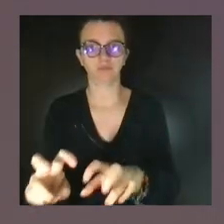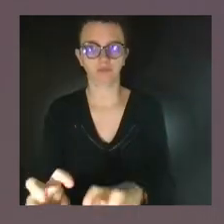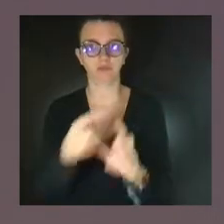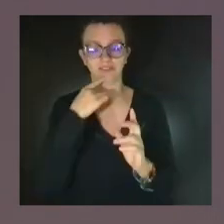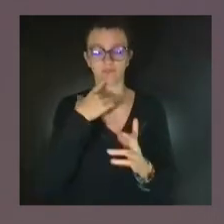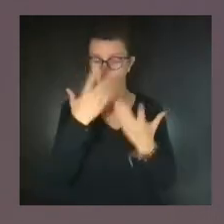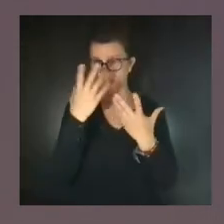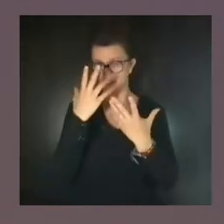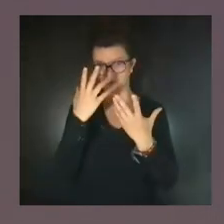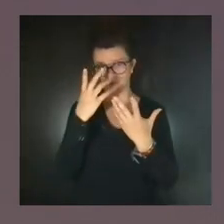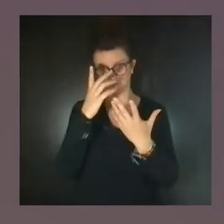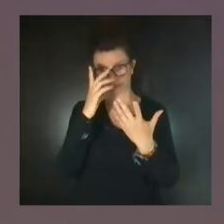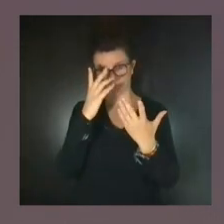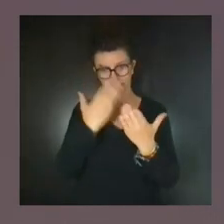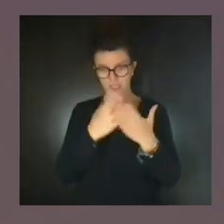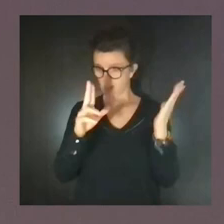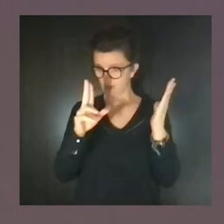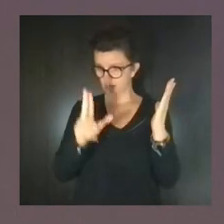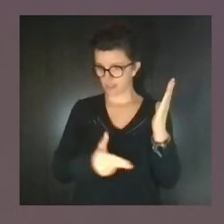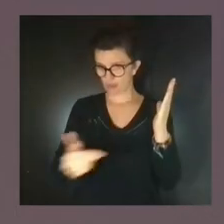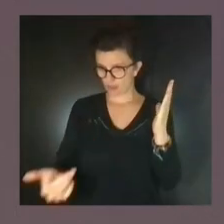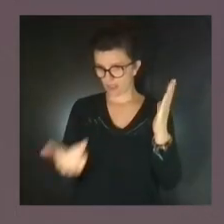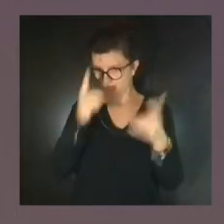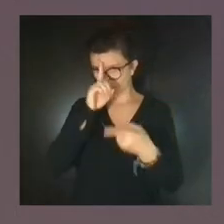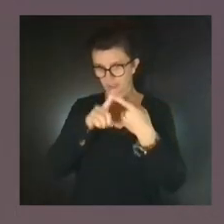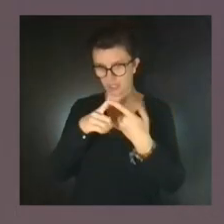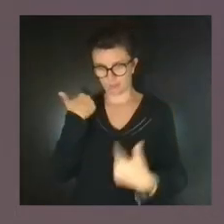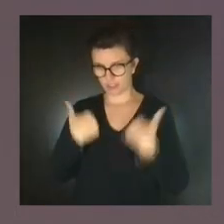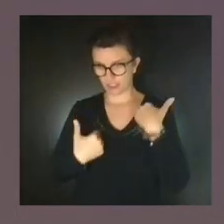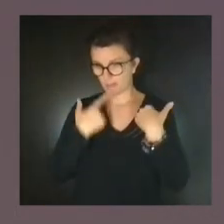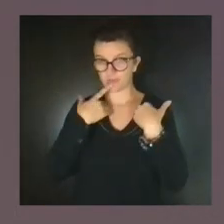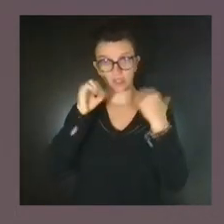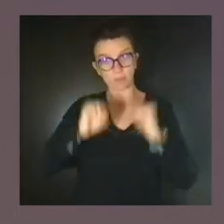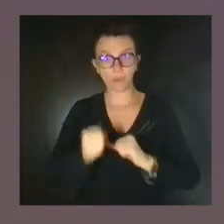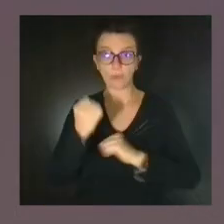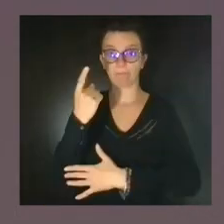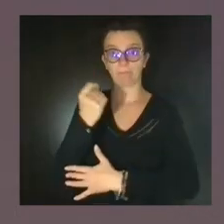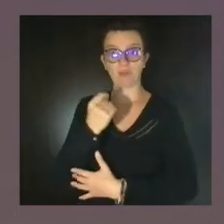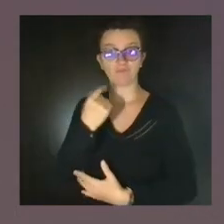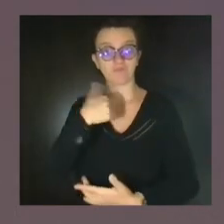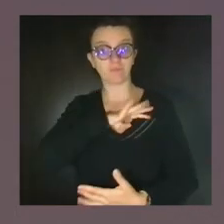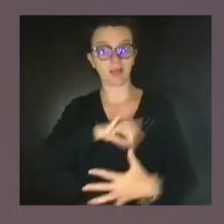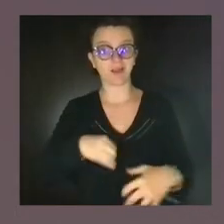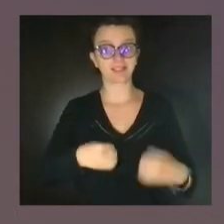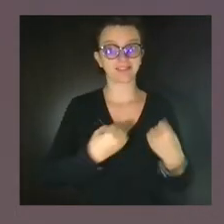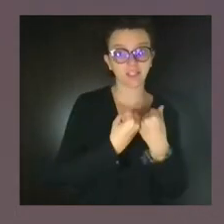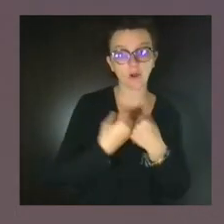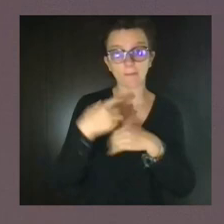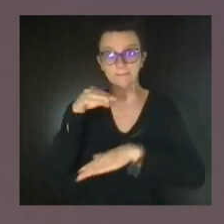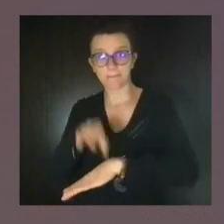handicap, en fait, elle peut être accélérée par un accident, par une maladie, pour une certaine frange de la population. Mais à vrai